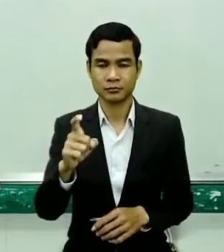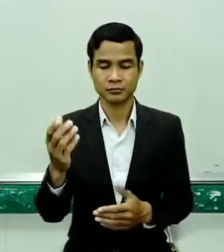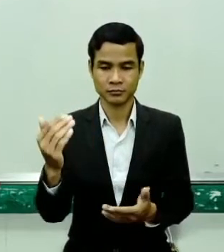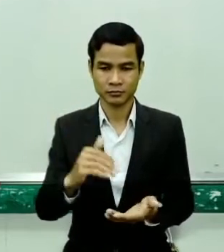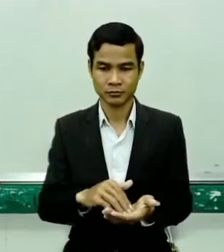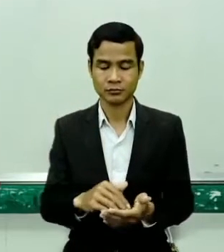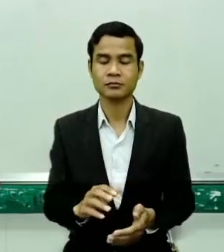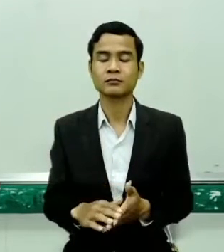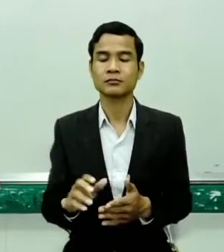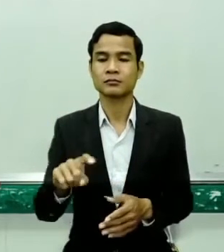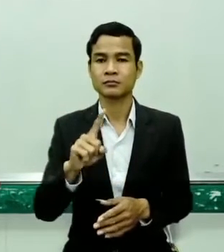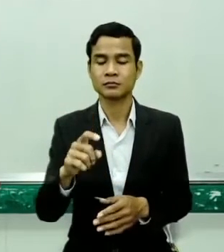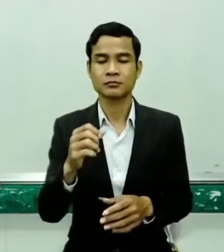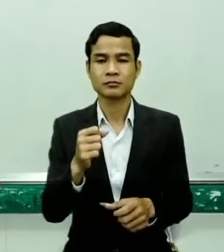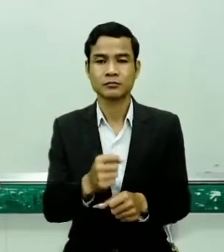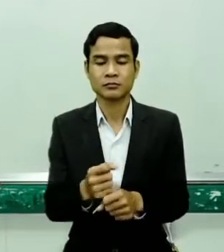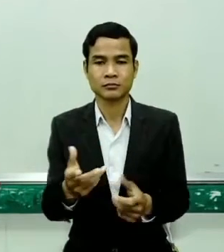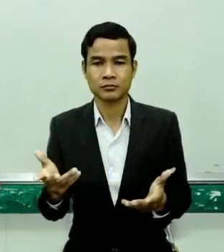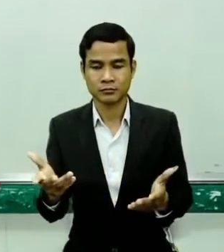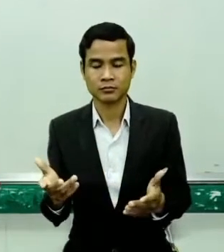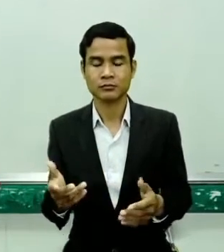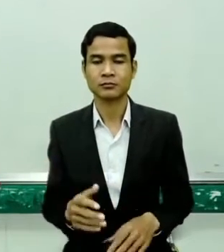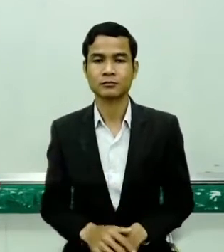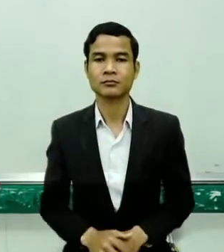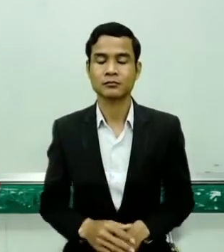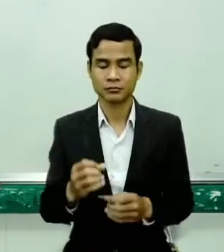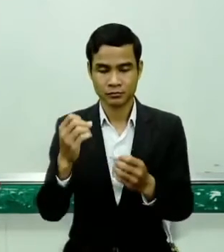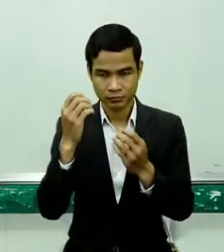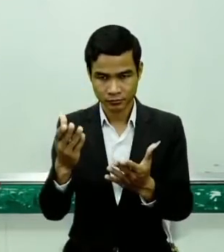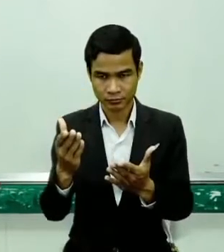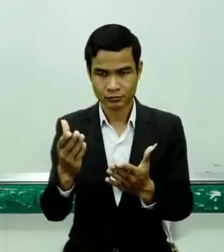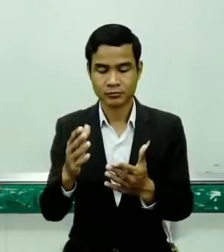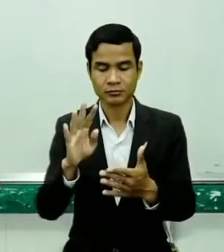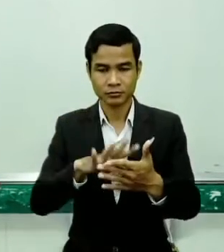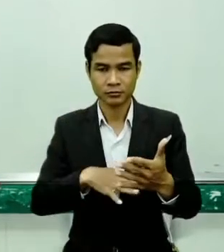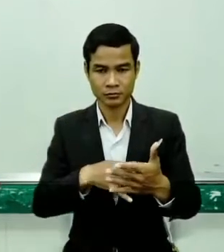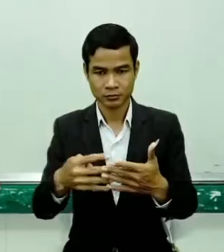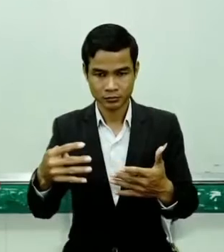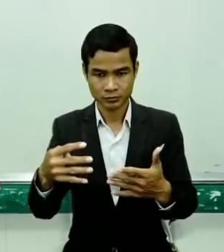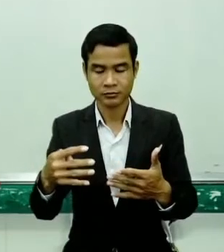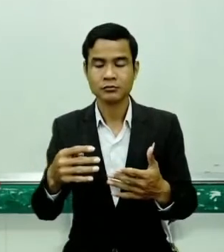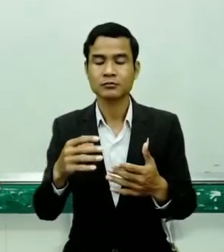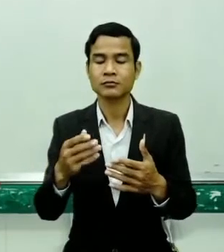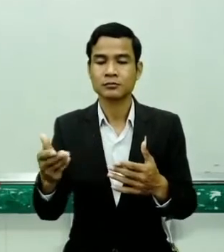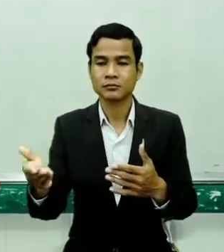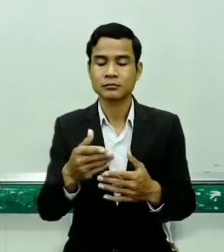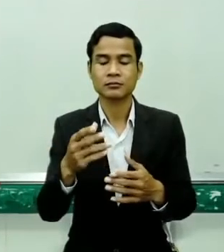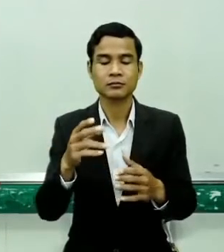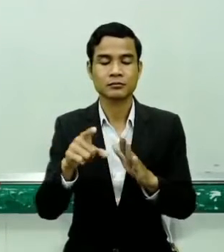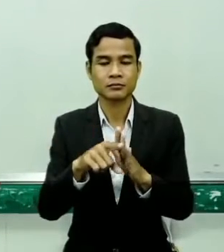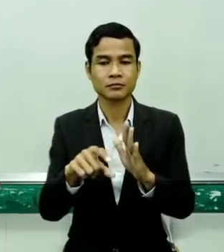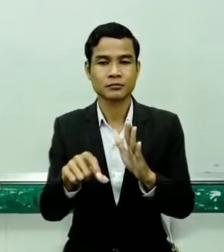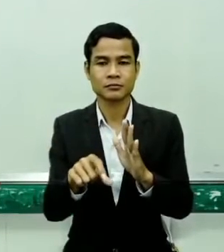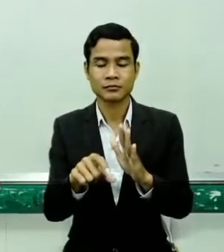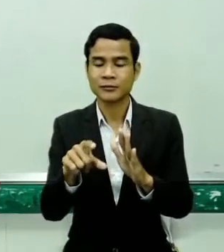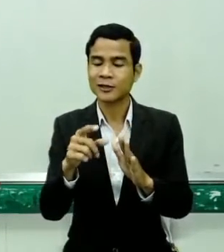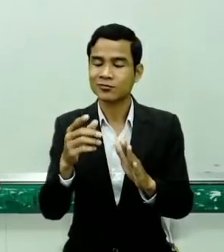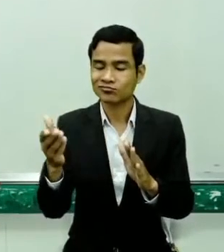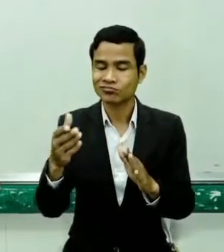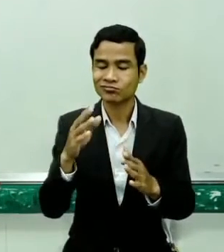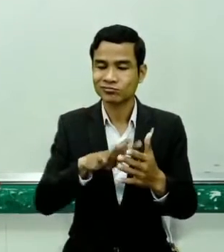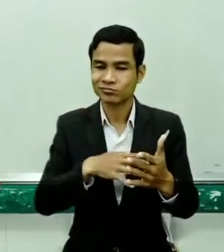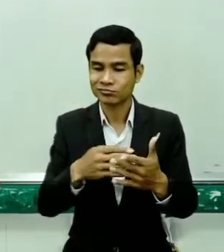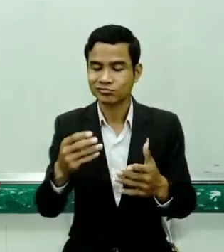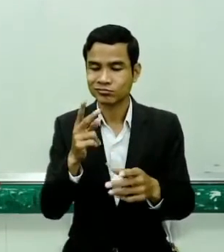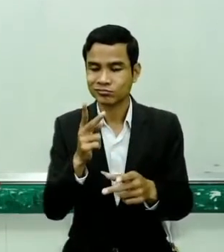tiết ta dương trời thuốc đụng địch đàm ấy ở phán cả đại dương bàn cừu mò hơi nữa ạ nó